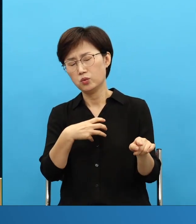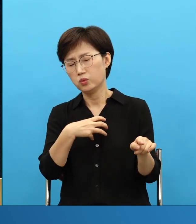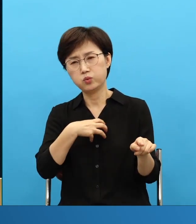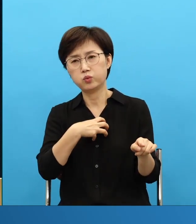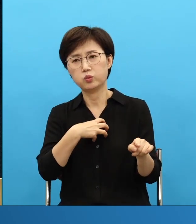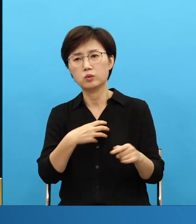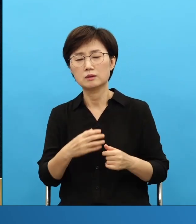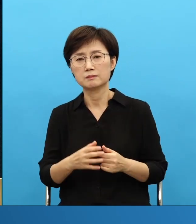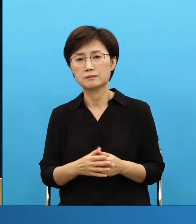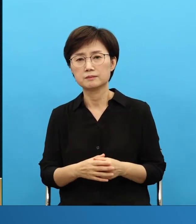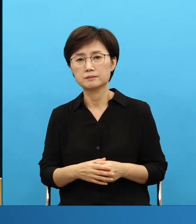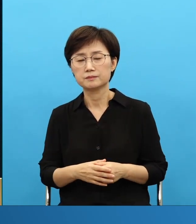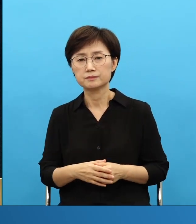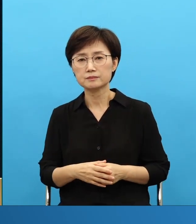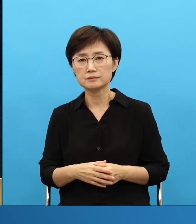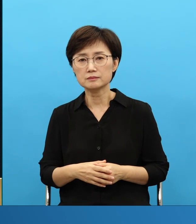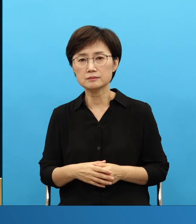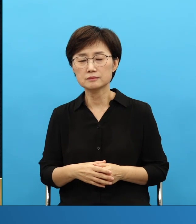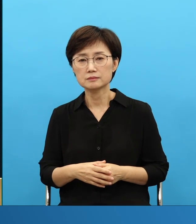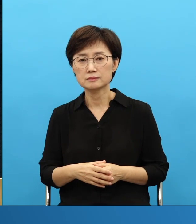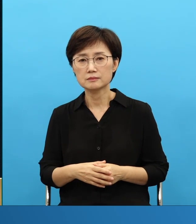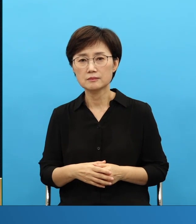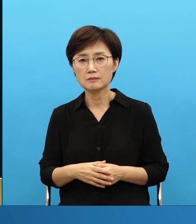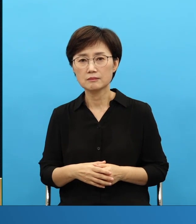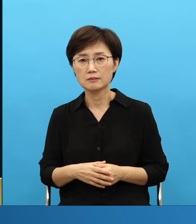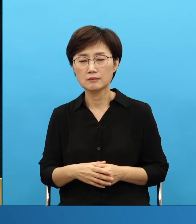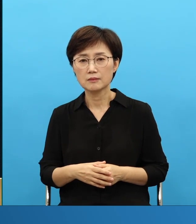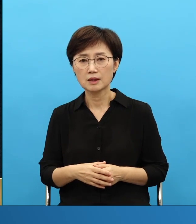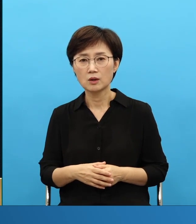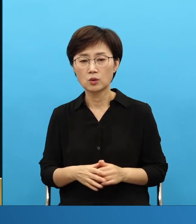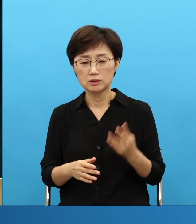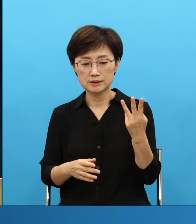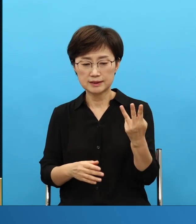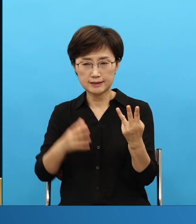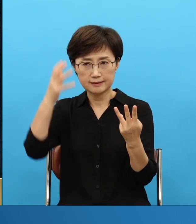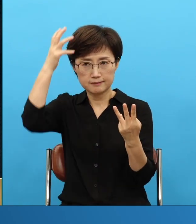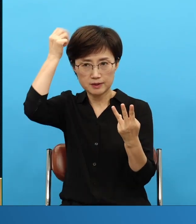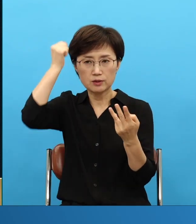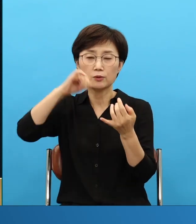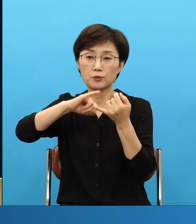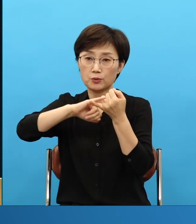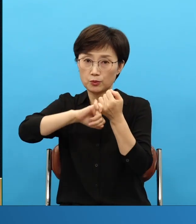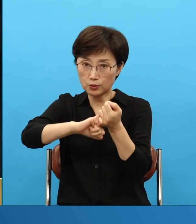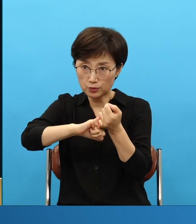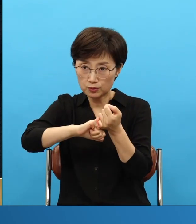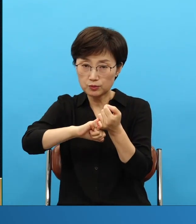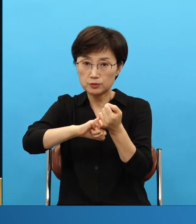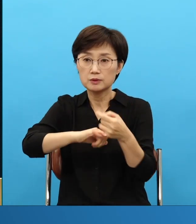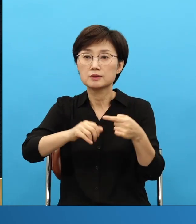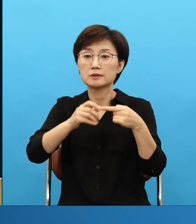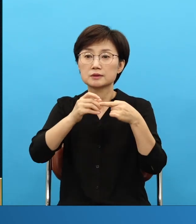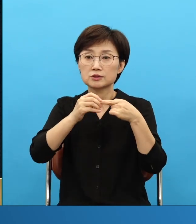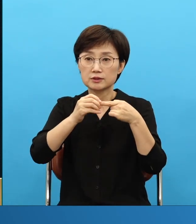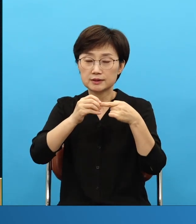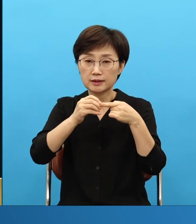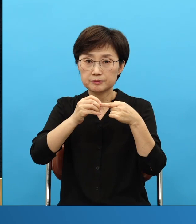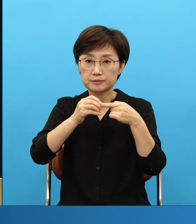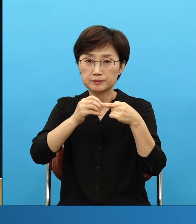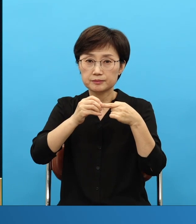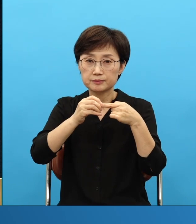characterized by the third and fourth industrial revolution. 세 가지 갖고 가면 됩니다. They must carry with them three things. 첫째입니다. First,